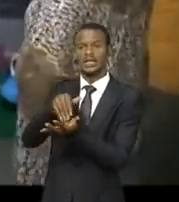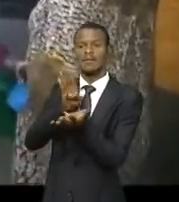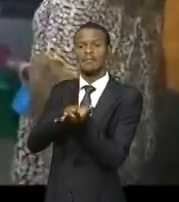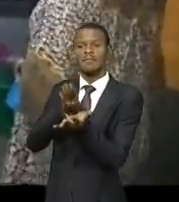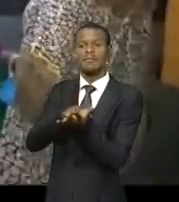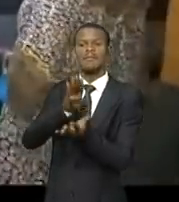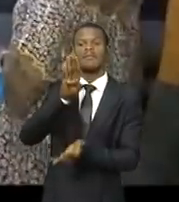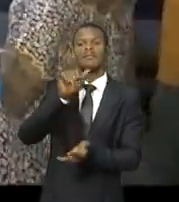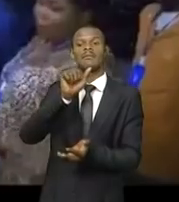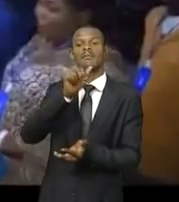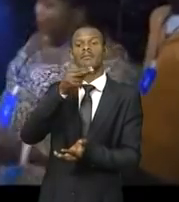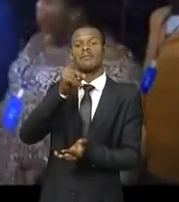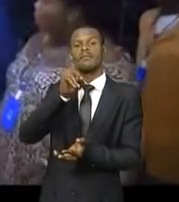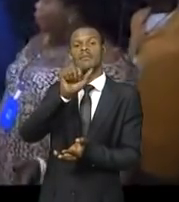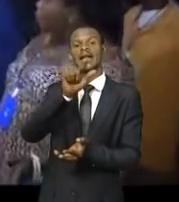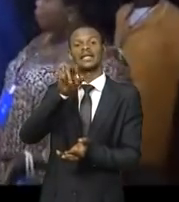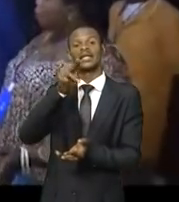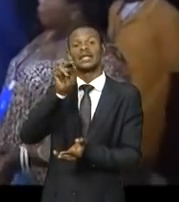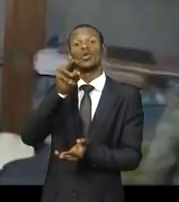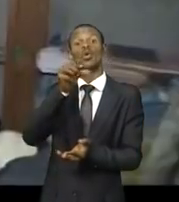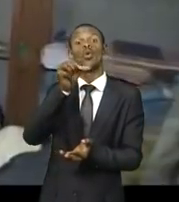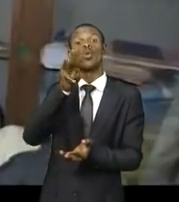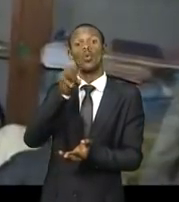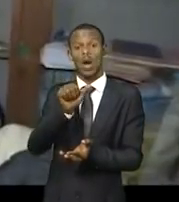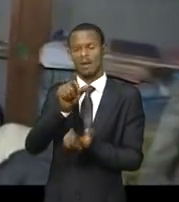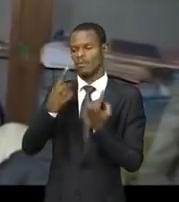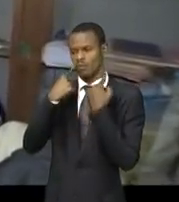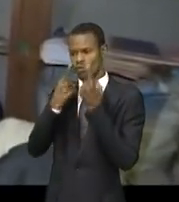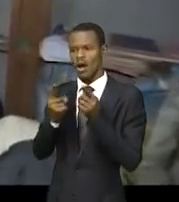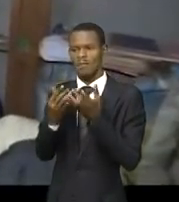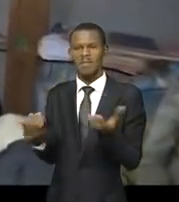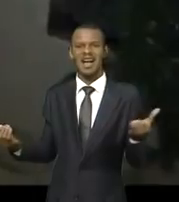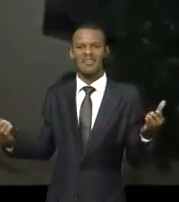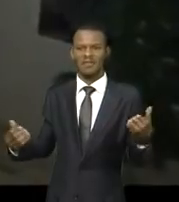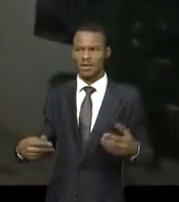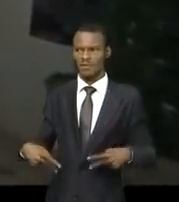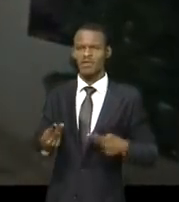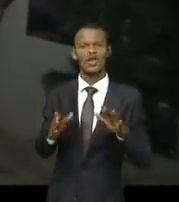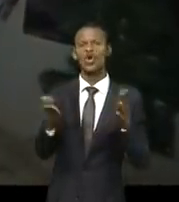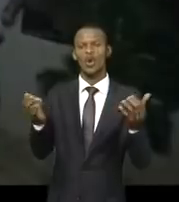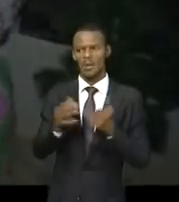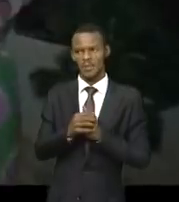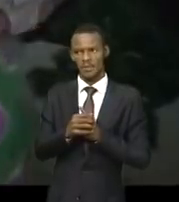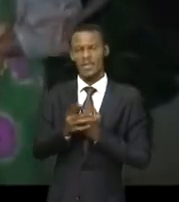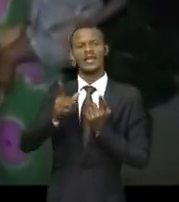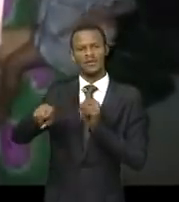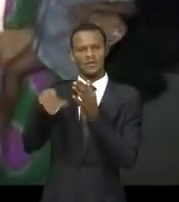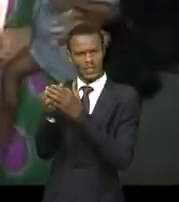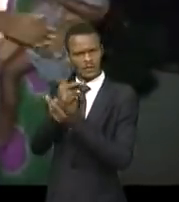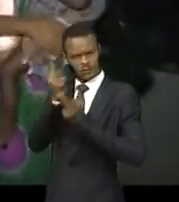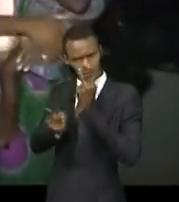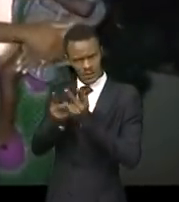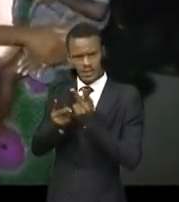ces enfants. Sur place, Patrick Katengo va visiter les salles du centre des réfections en passant par les dortoirs, les constats